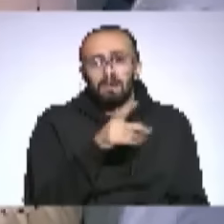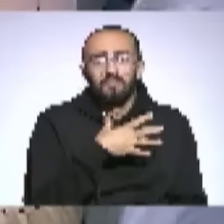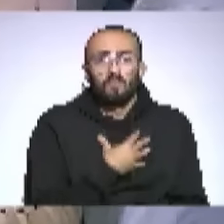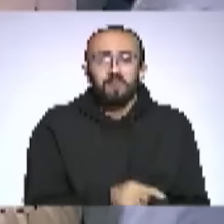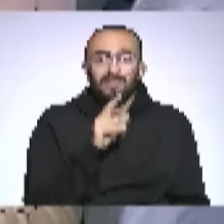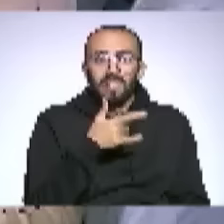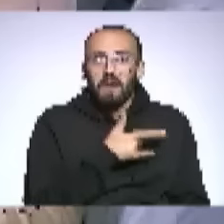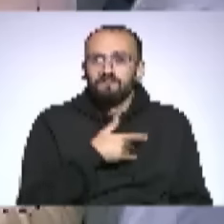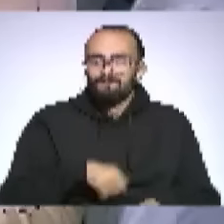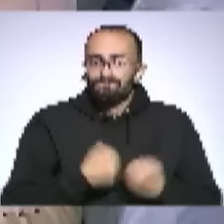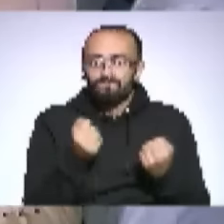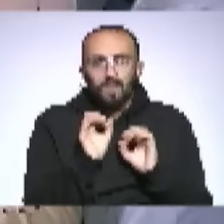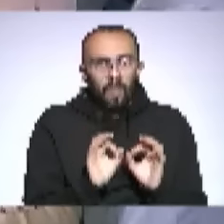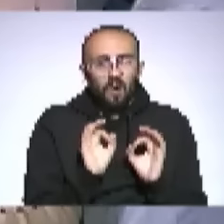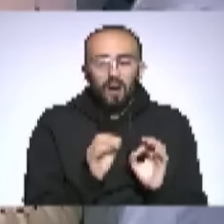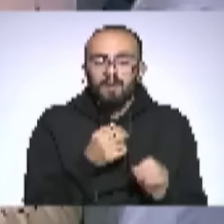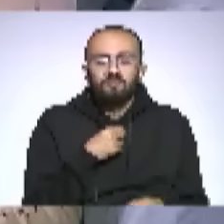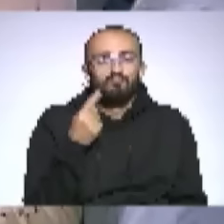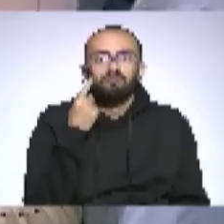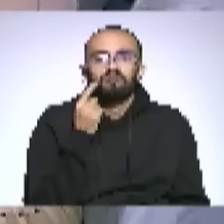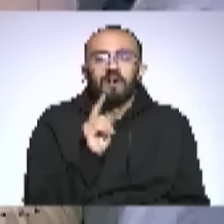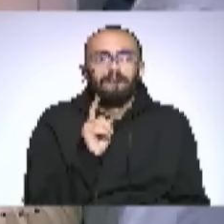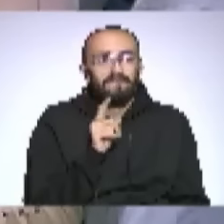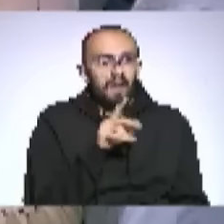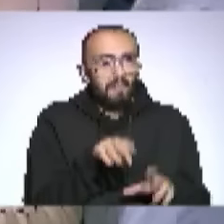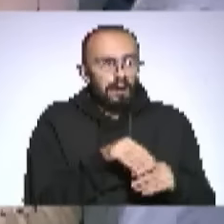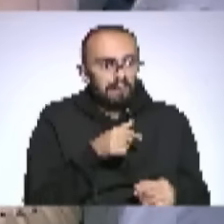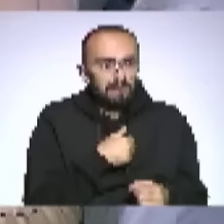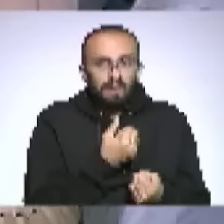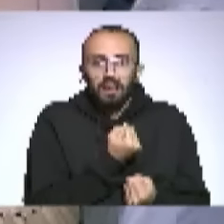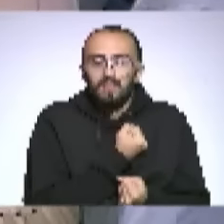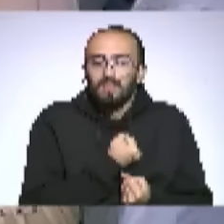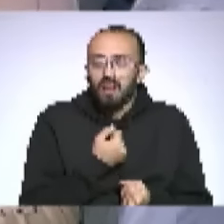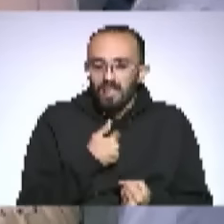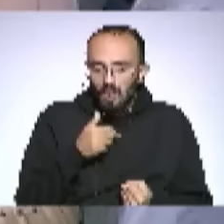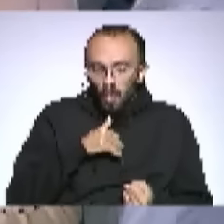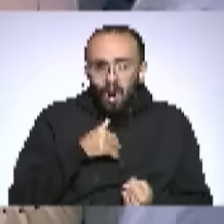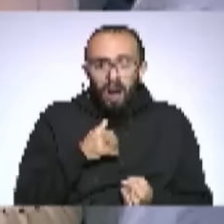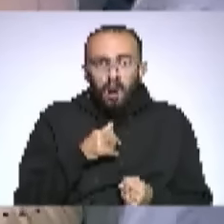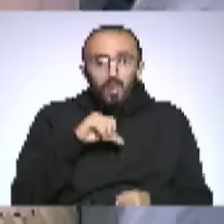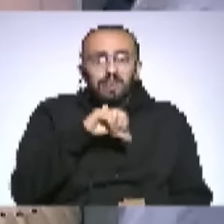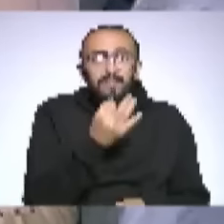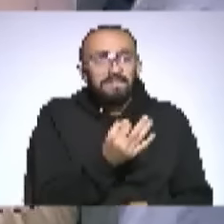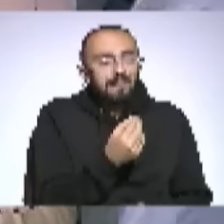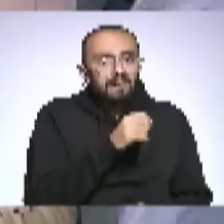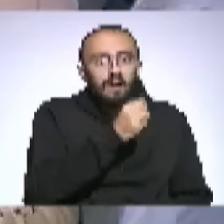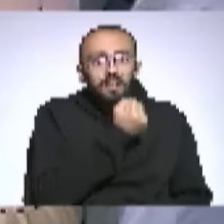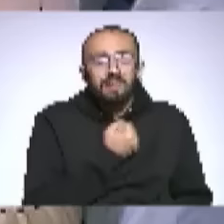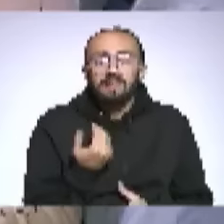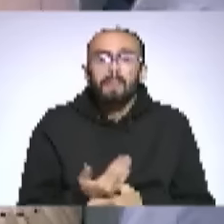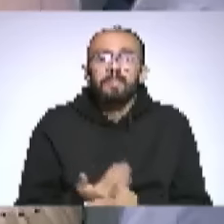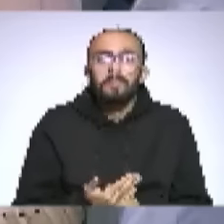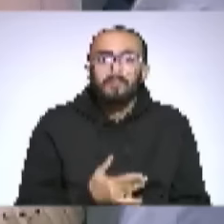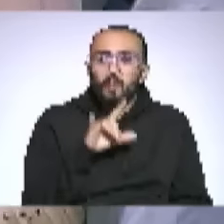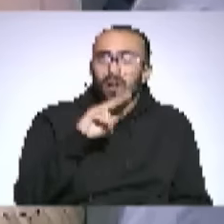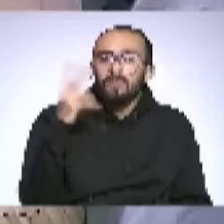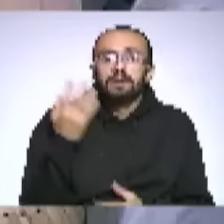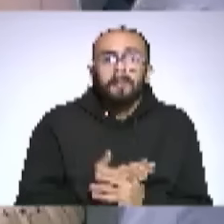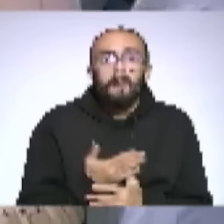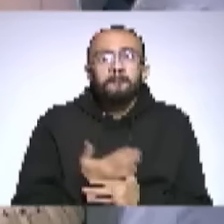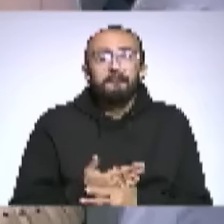بس قلبي وجعني وتعبانه ومش مستوعبه انه عمل كده لان حقيقي عمري ما اثرت في اي حق من حقوقه هو اتغير